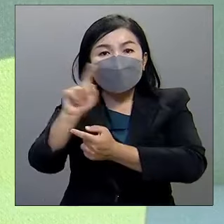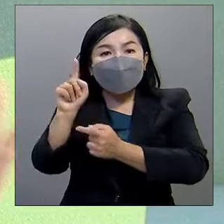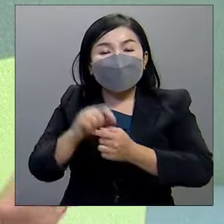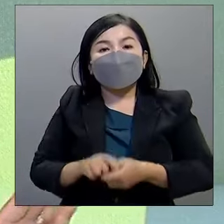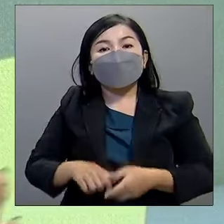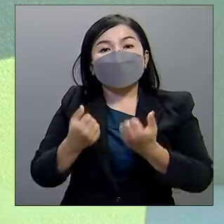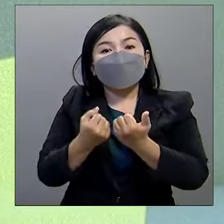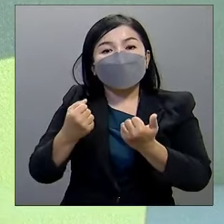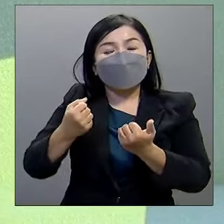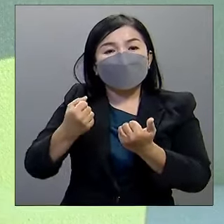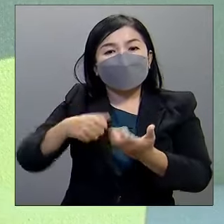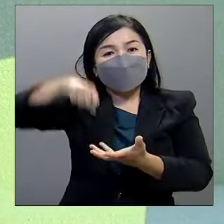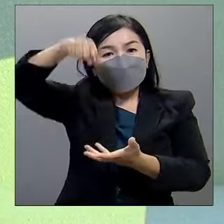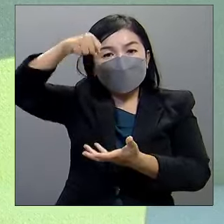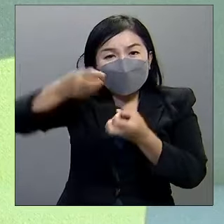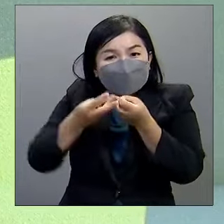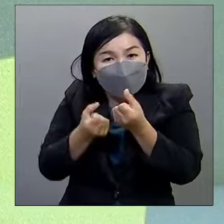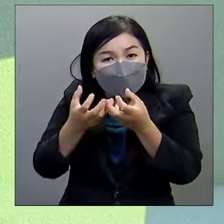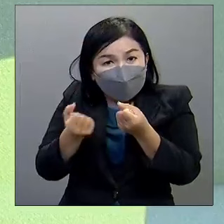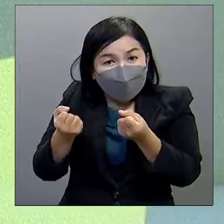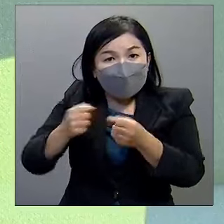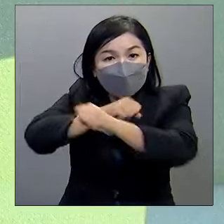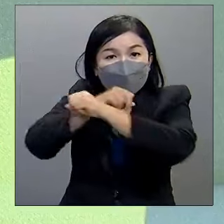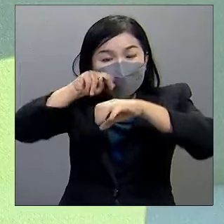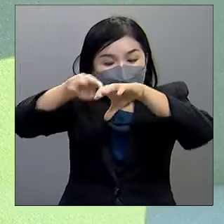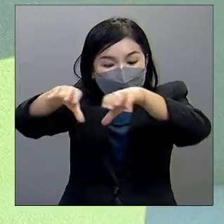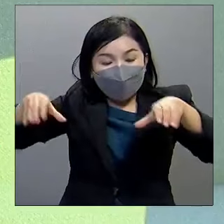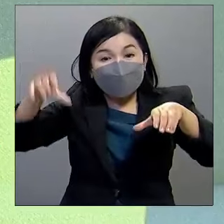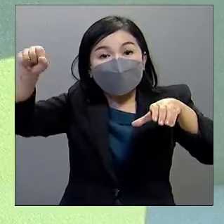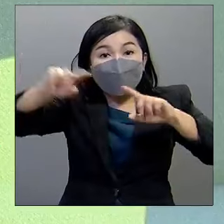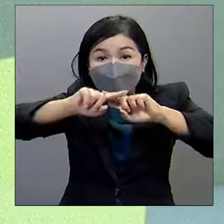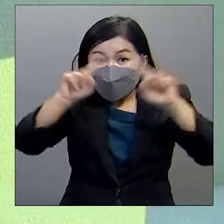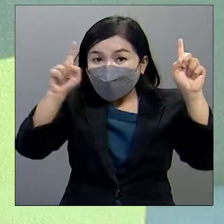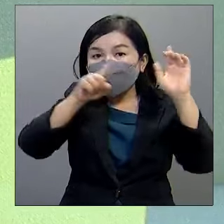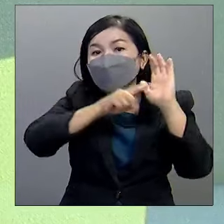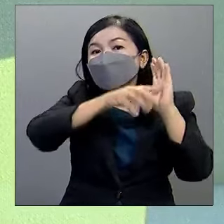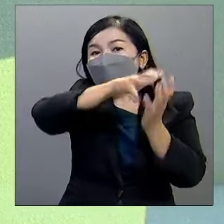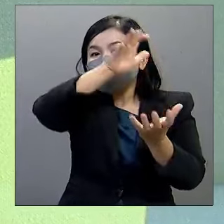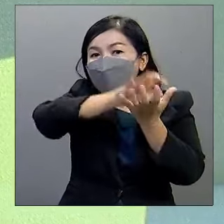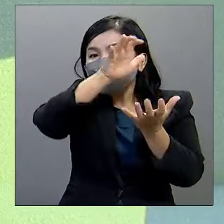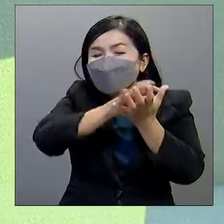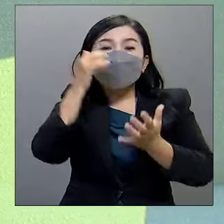ายเนาะมากั้นน้ำแต่ว่าที่จังหวัดพิจิตรค่ะคุณผู้ชมเขามีการนำเอาภูมิปัญญาชาวบ้านนะคะโดย